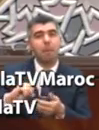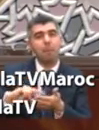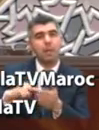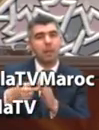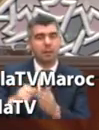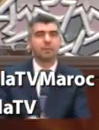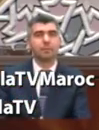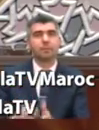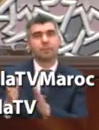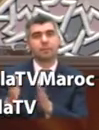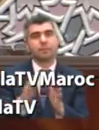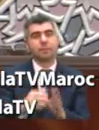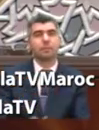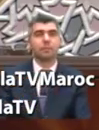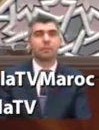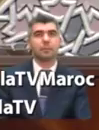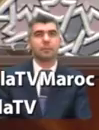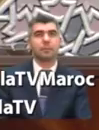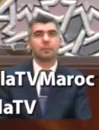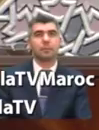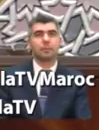انتهى الوقت. هل هناك تعقيب إضافي؟